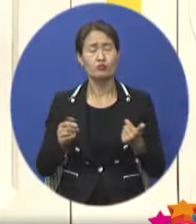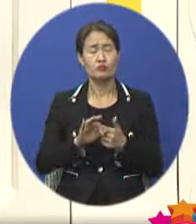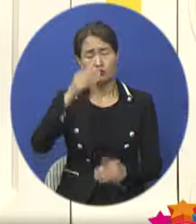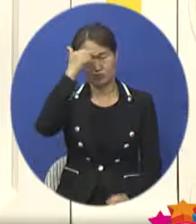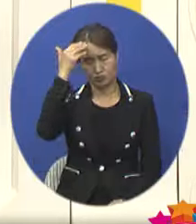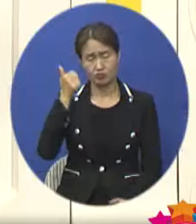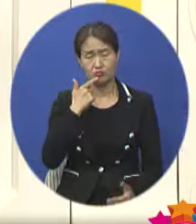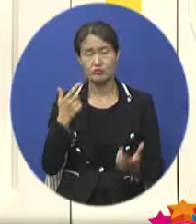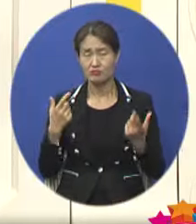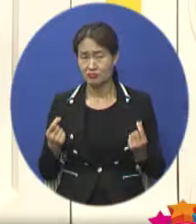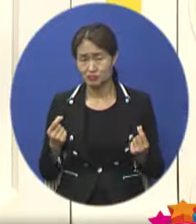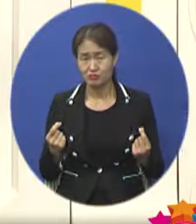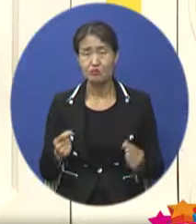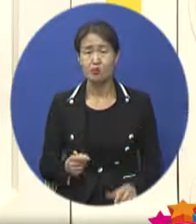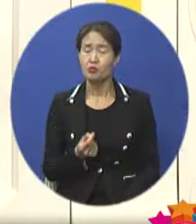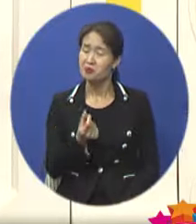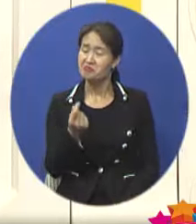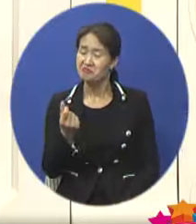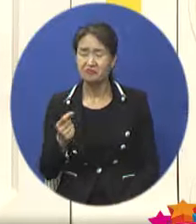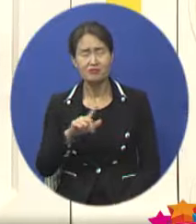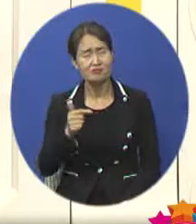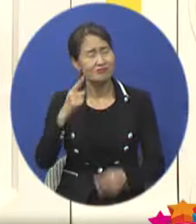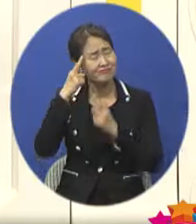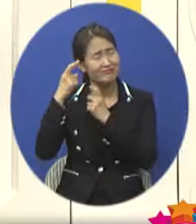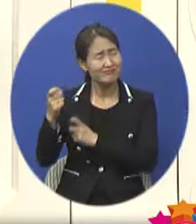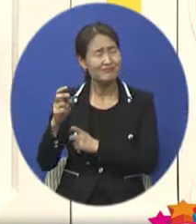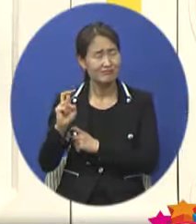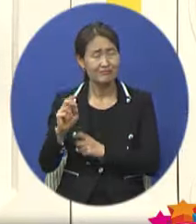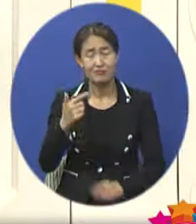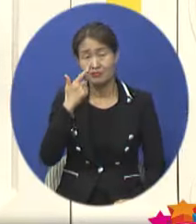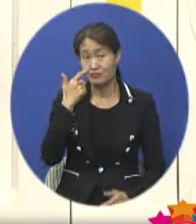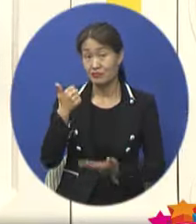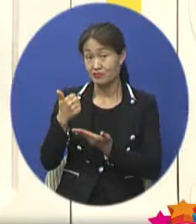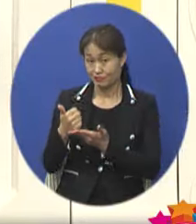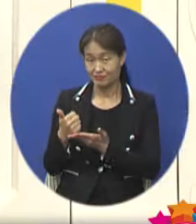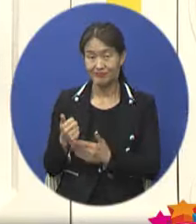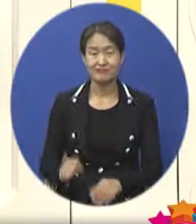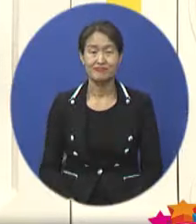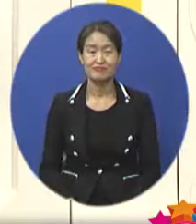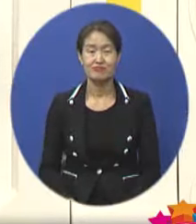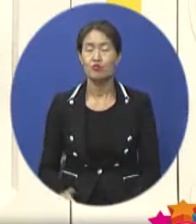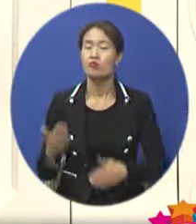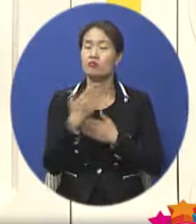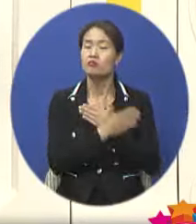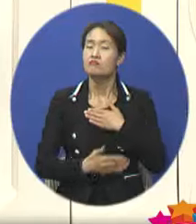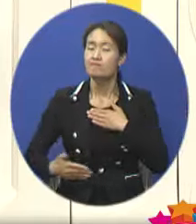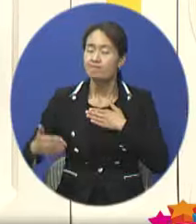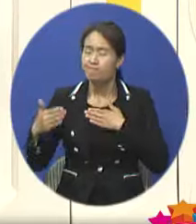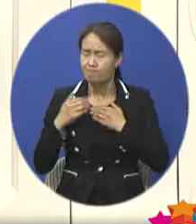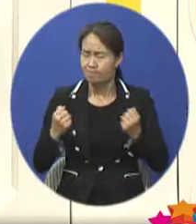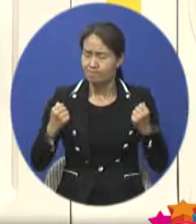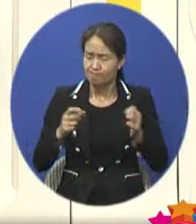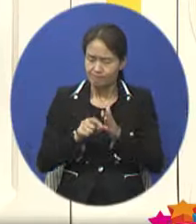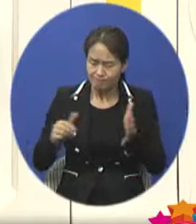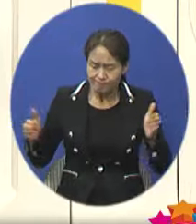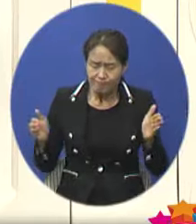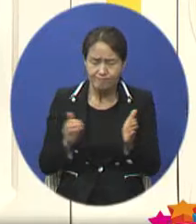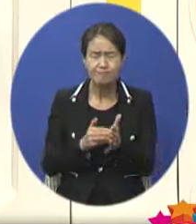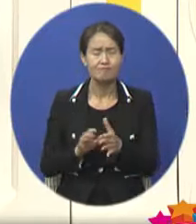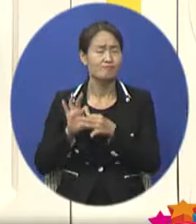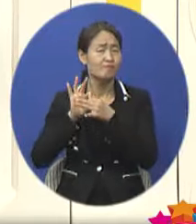하고 네. 그런 뭐 소소한 추억들이 많이 있을 것 같아요. 우리 아버님께서 그렇죠. 이제 몸이 네. 허락하는 한까지는